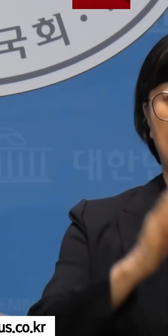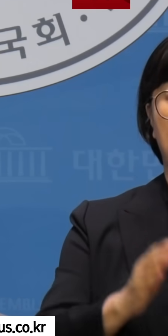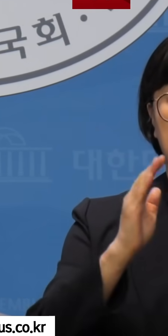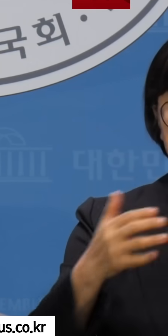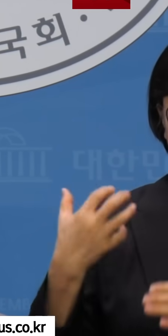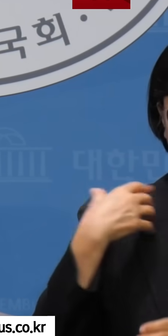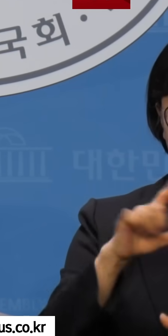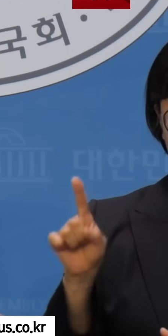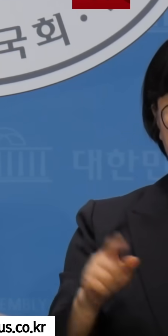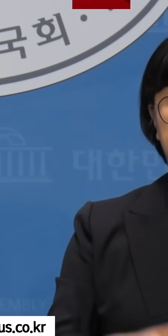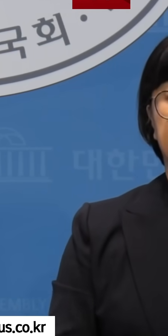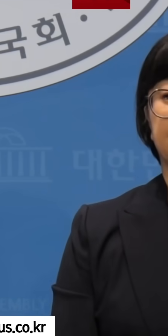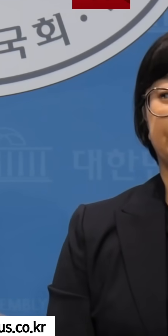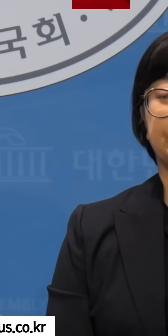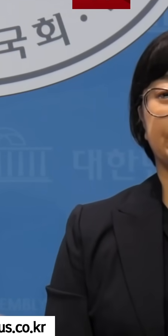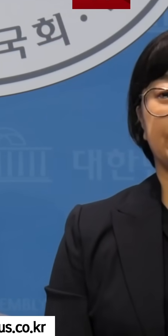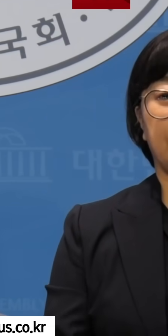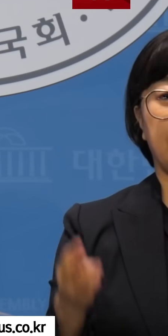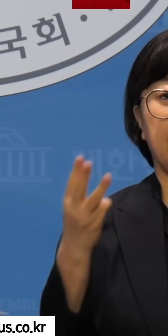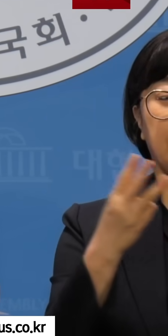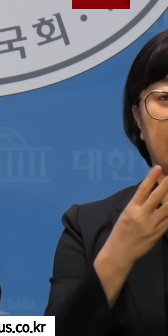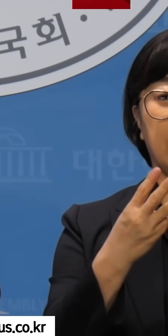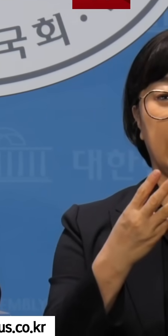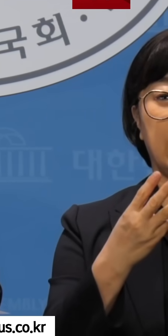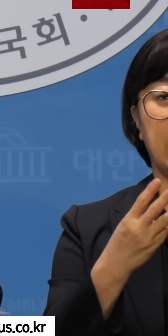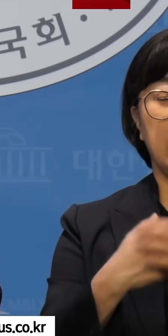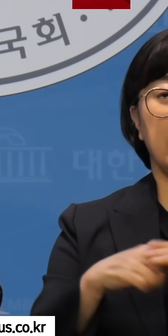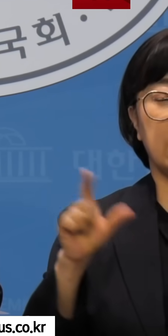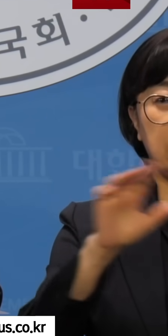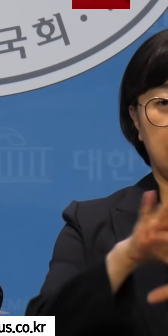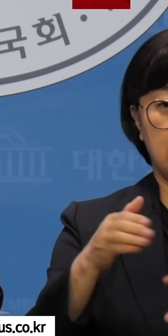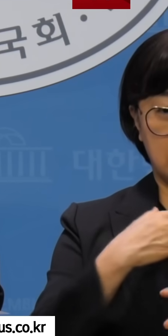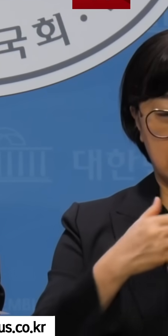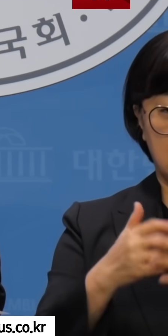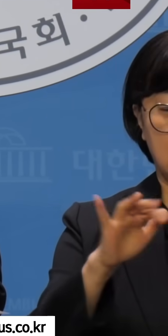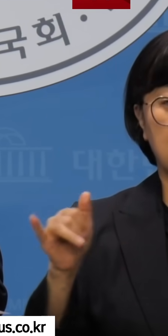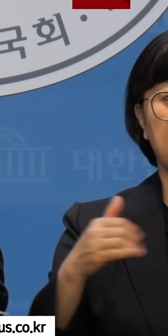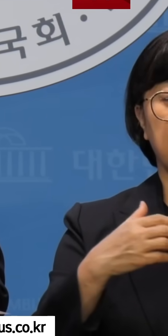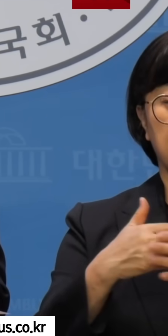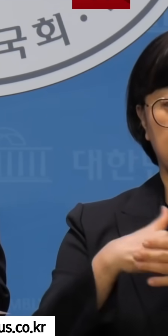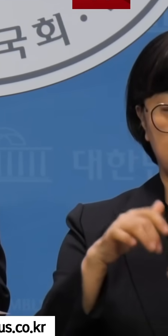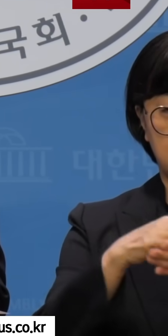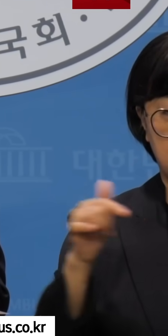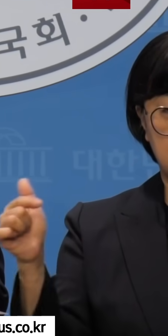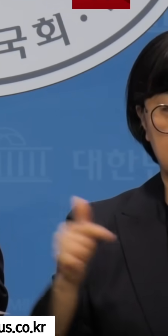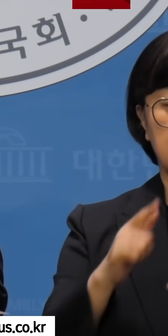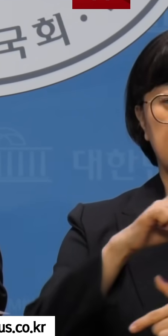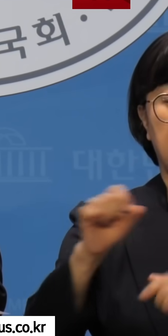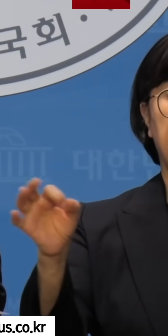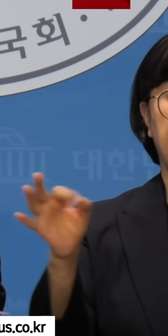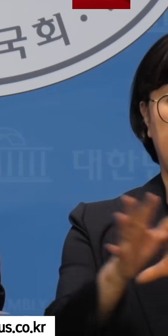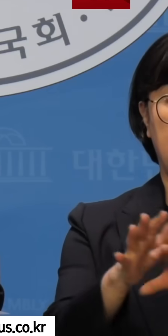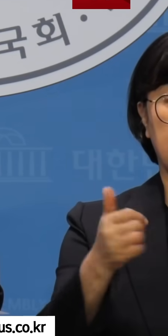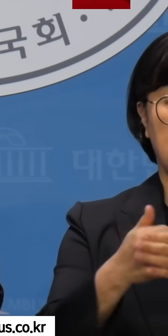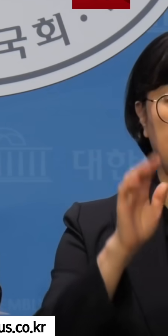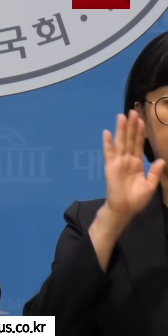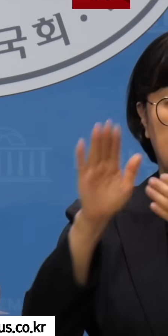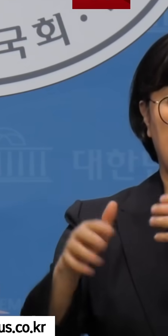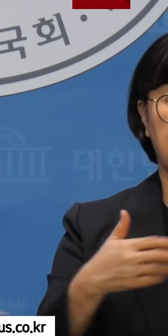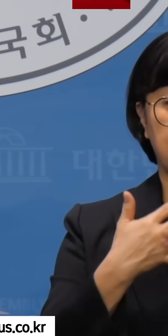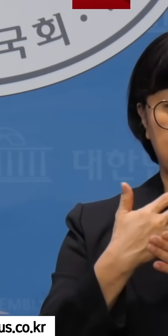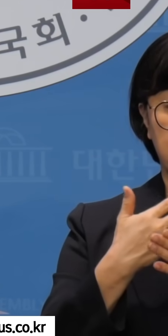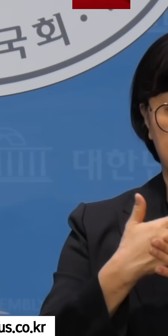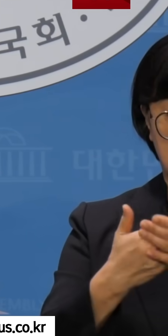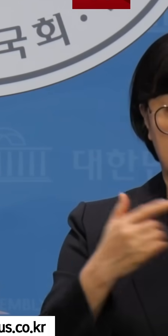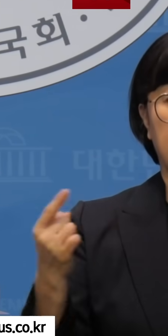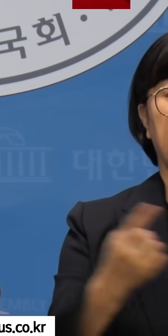어떻게 책임질 것인가? 셋째, 기후위기, 인구위기, 지방소멸의 예고된 미래 불안을